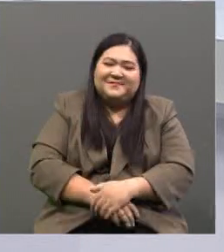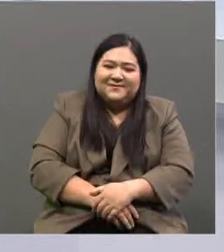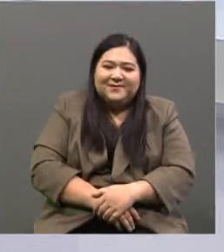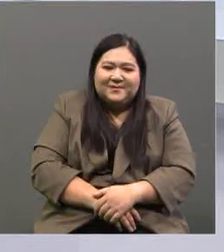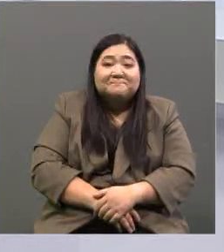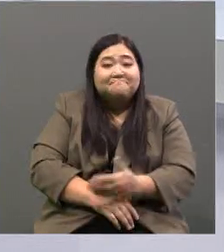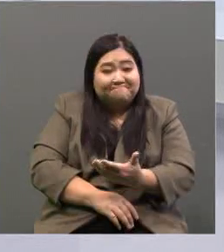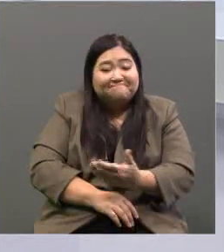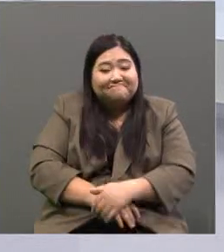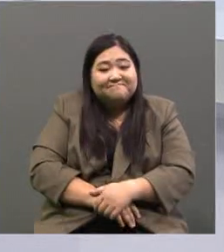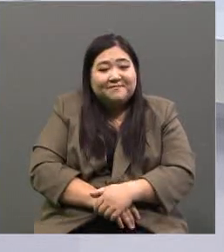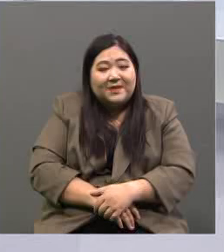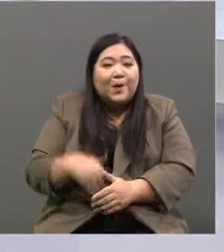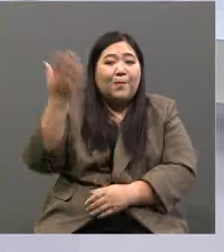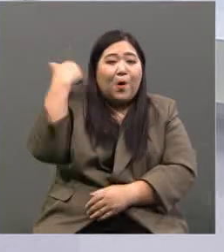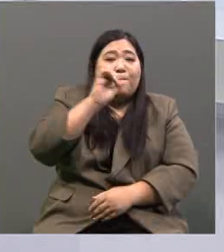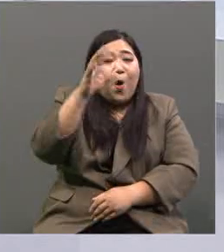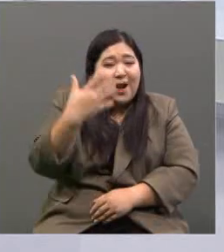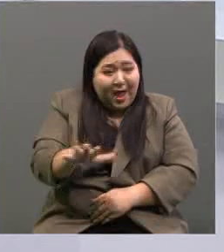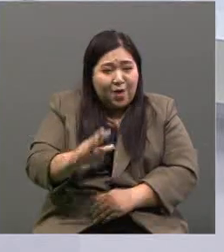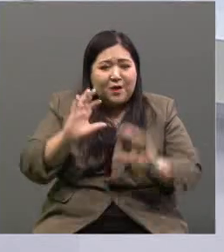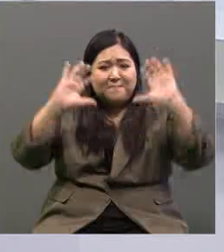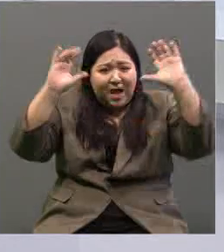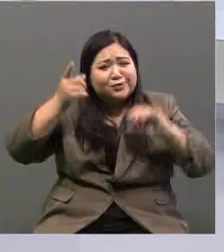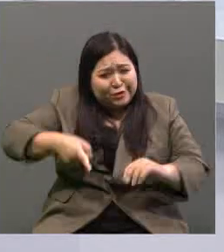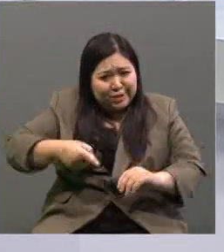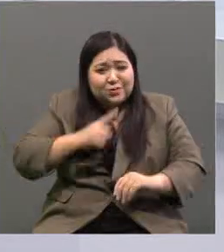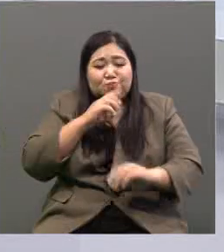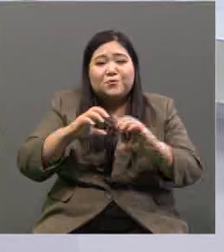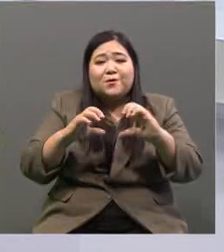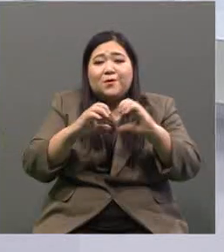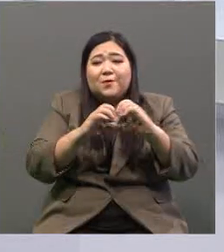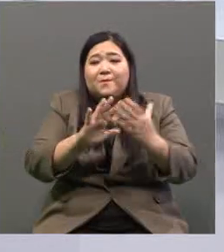ลุงป้อมบอกก่อนหน้านี้แล้วไงว่าเป็นรัฐบาลแน่ๆนะถ้าอยู่พลังประชารัฐ ค่ะ